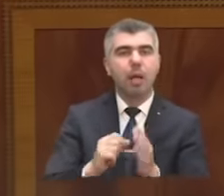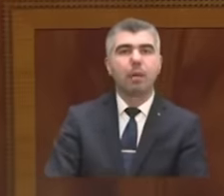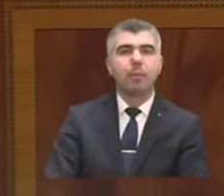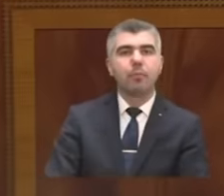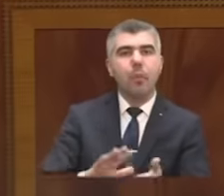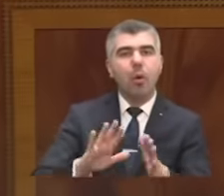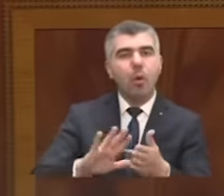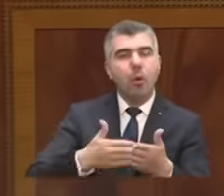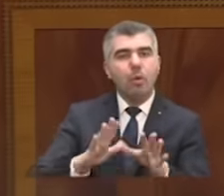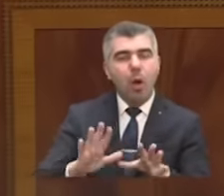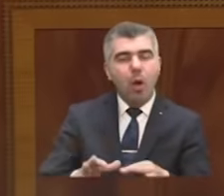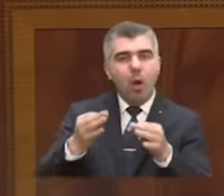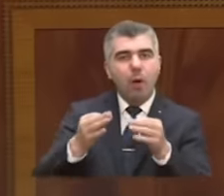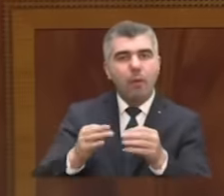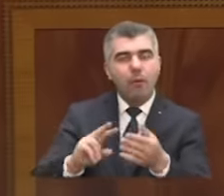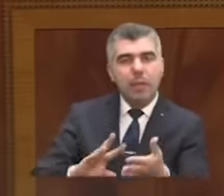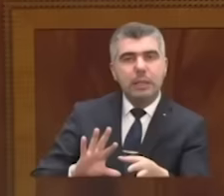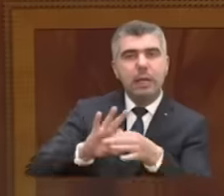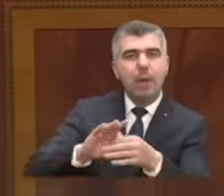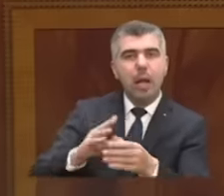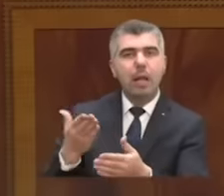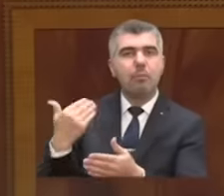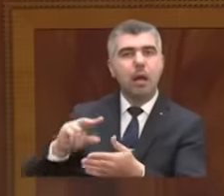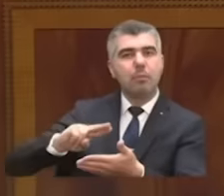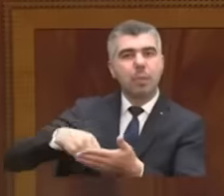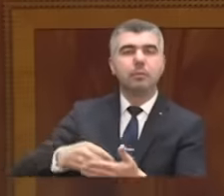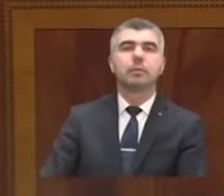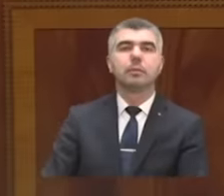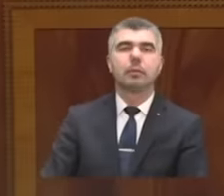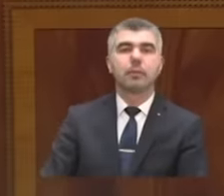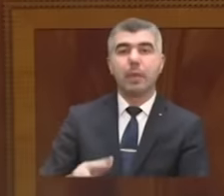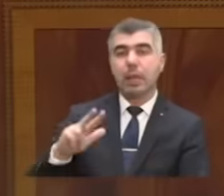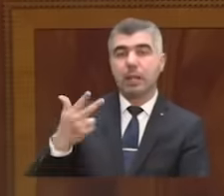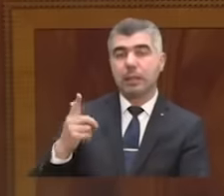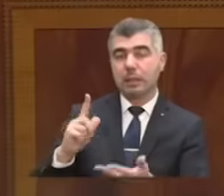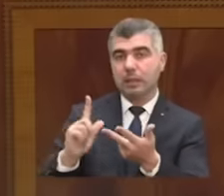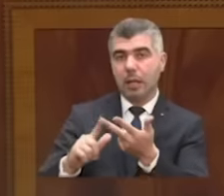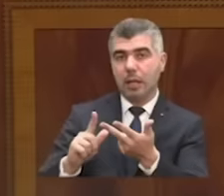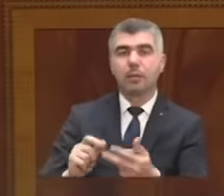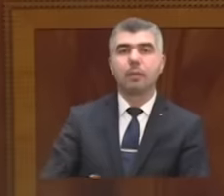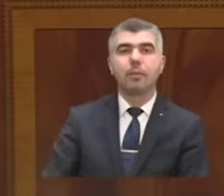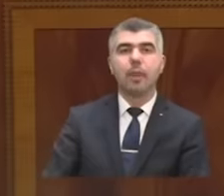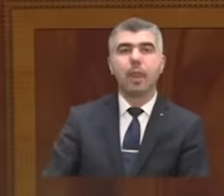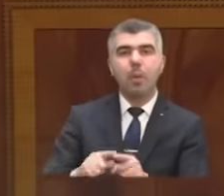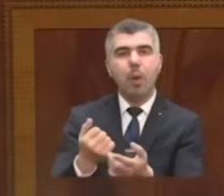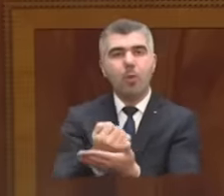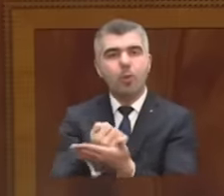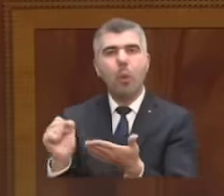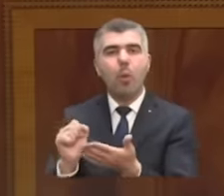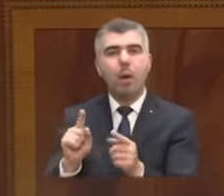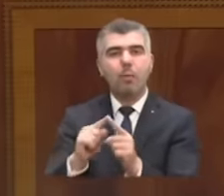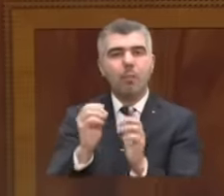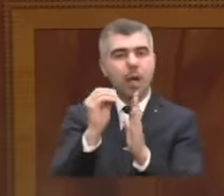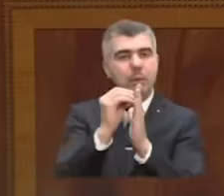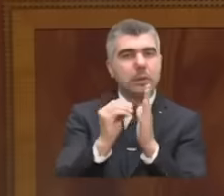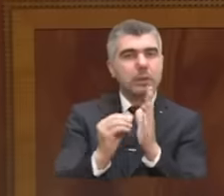هذا الأسبوع تبعا لمخرجات الاتفاق الموقع يوم أمس. ثالثا، الاتفاق